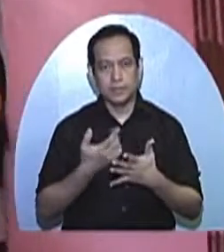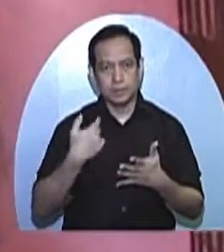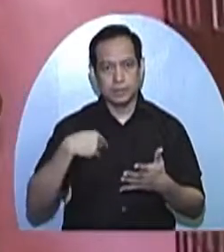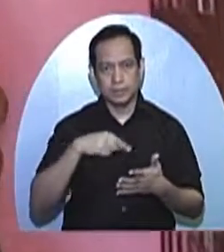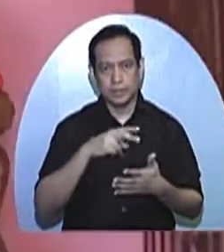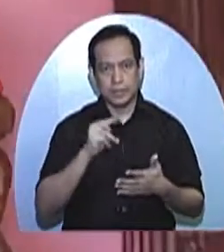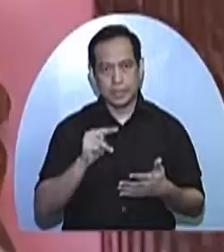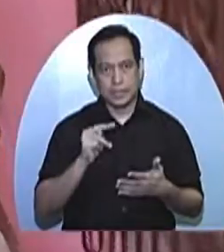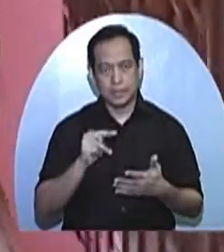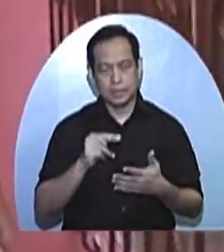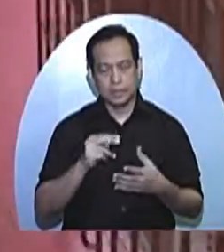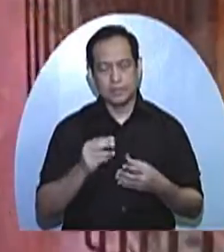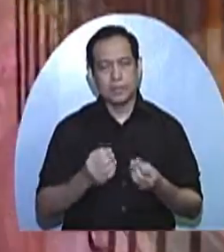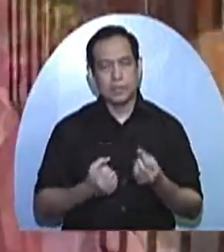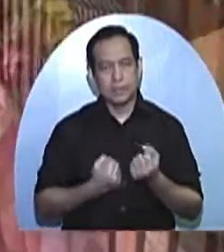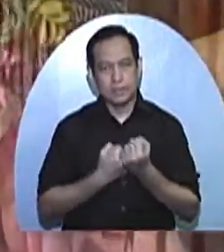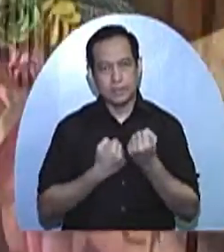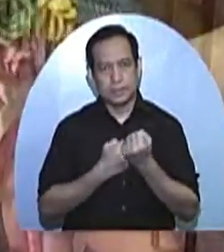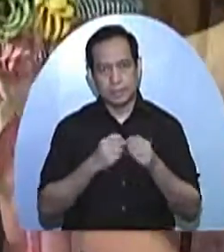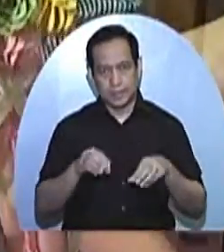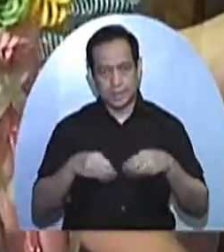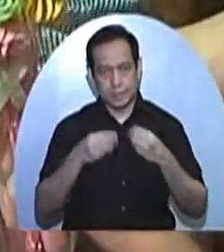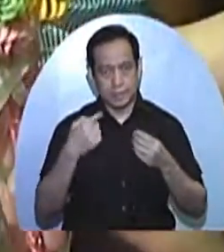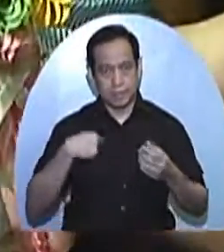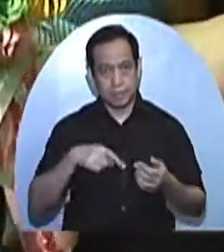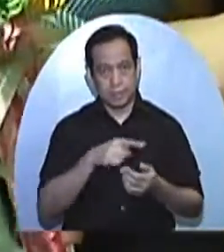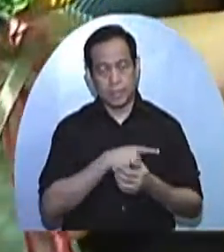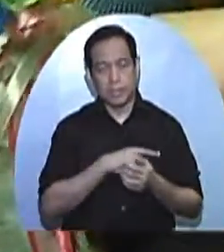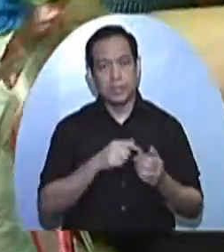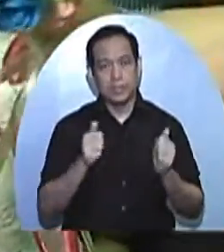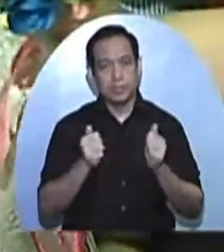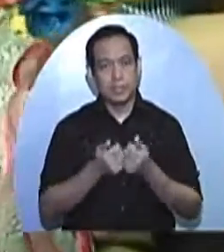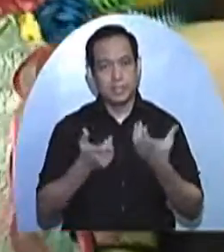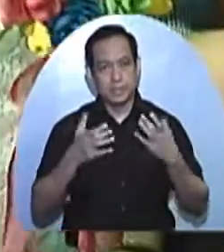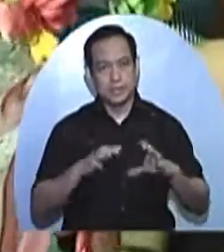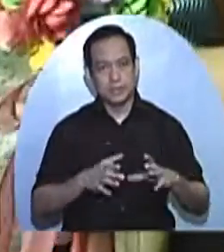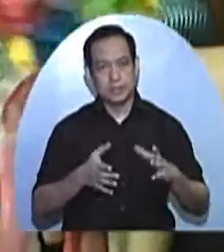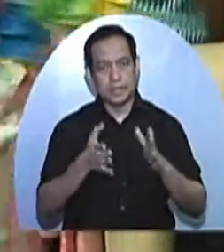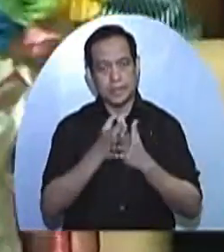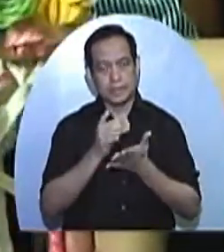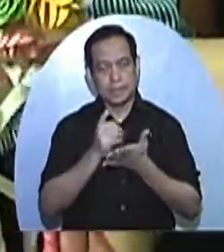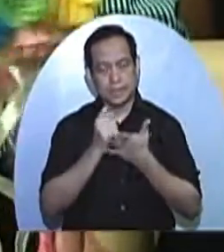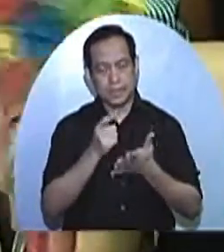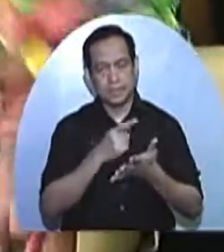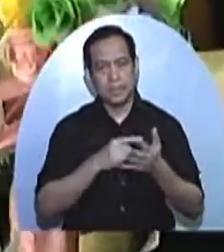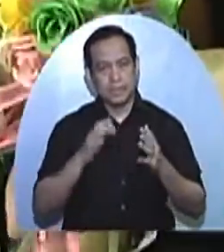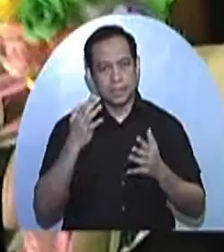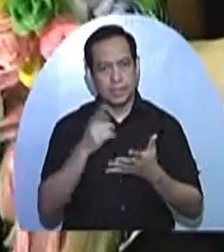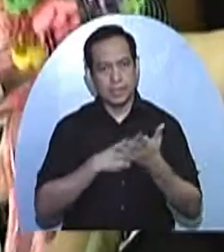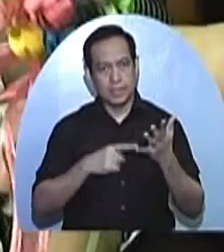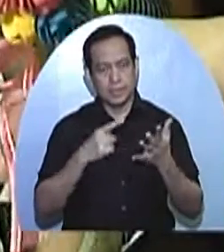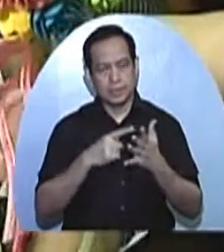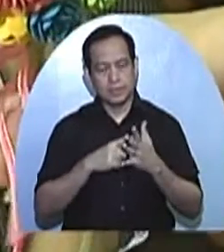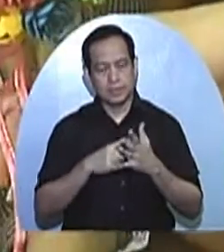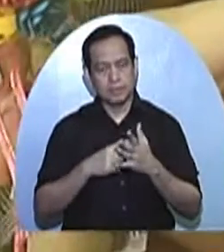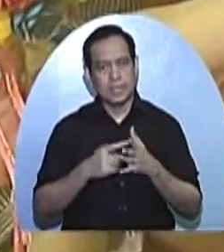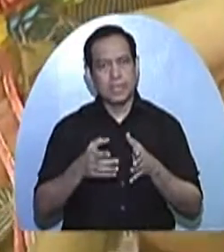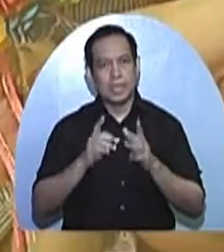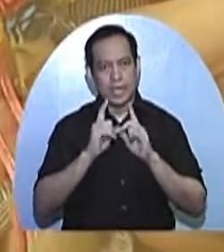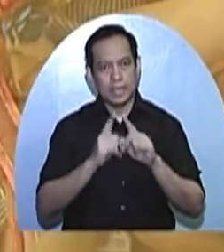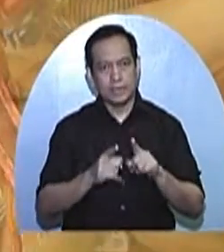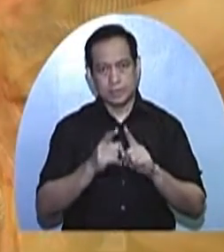yung nagbigay. Dahil sa pagkakataong makapanawagan, tila narinig ang kanilang mga